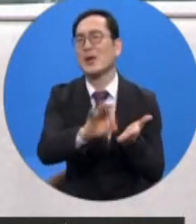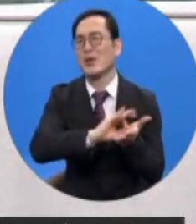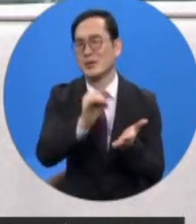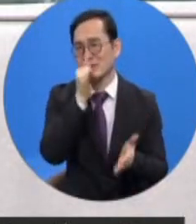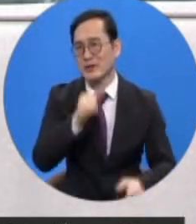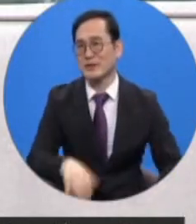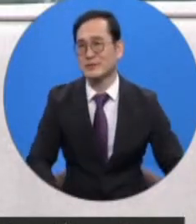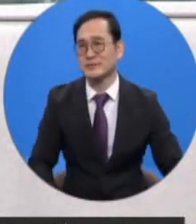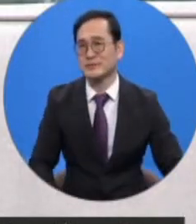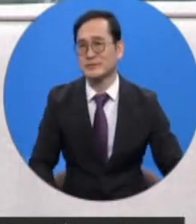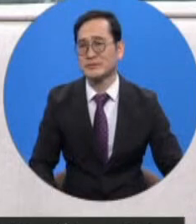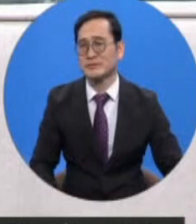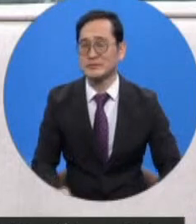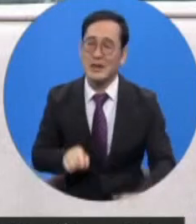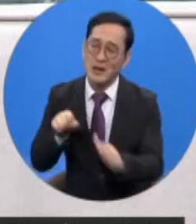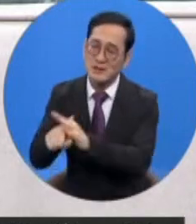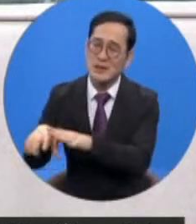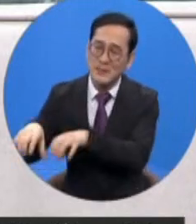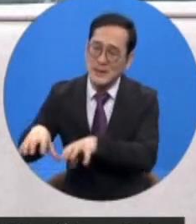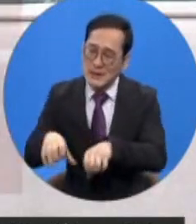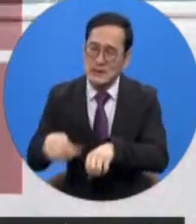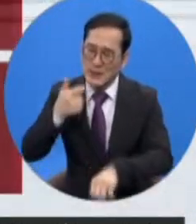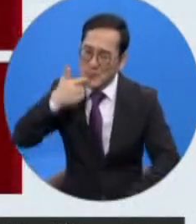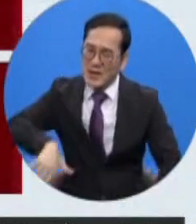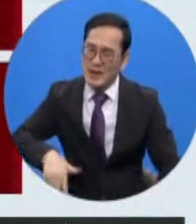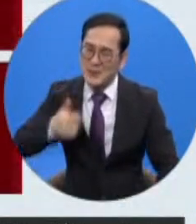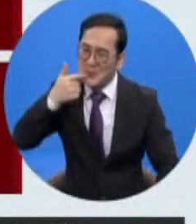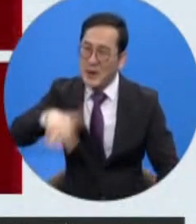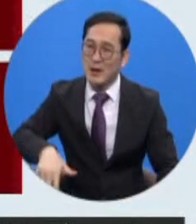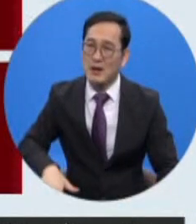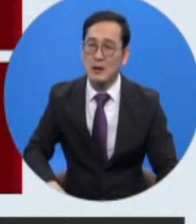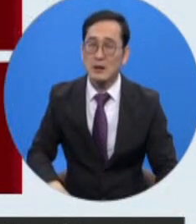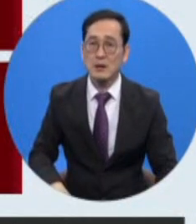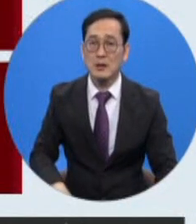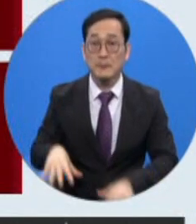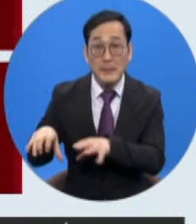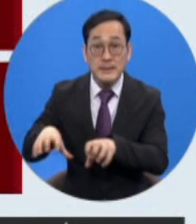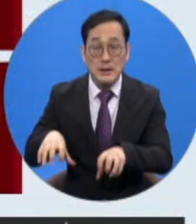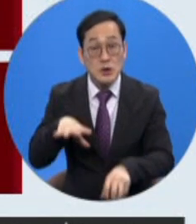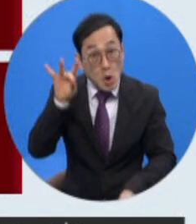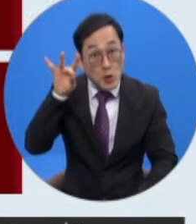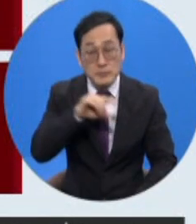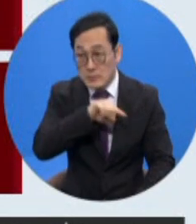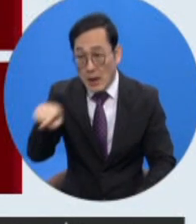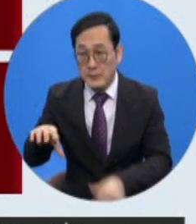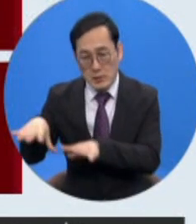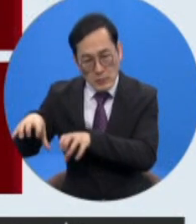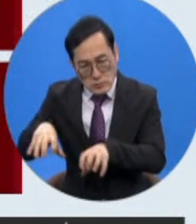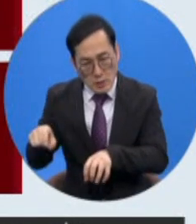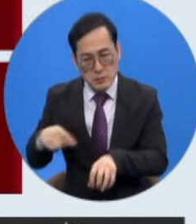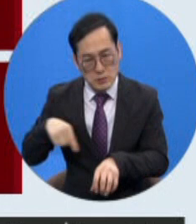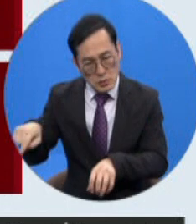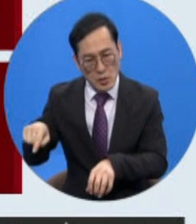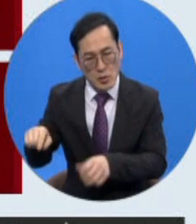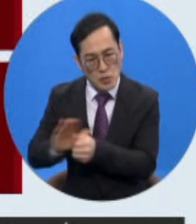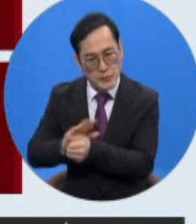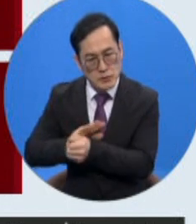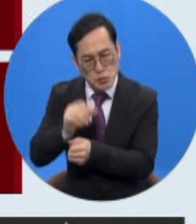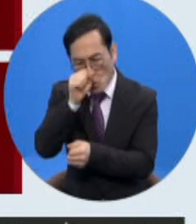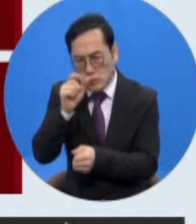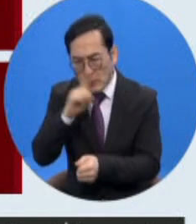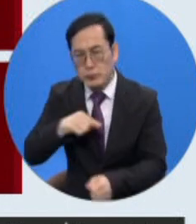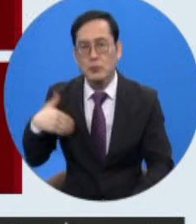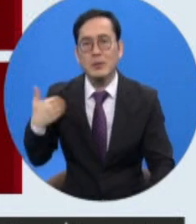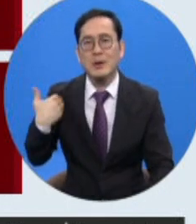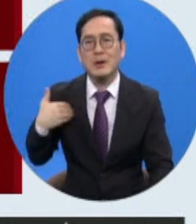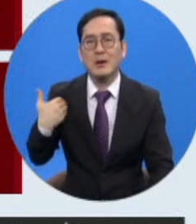못 받았다는 내용이거든요. 그러면 예. 그 전에 가지 않고 한 번 간 사람이 그런 얘기를 할 수는 없지 않습니까? 예. 그런 게 하나 있고 다만 우리가